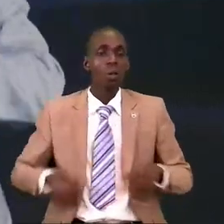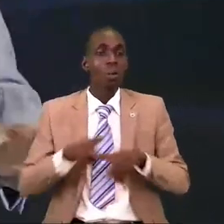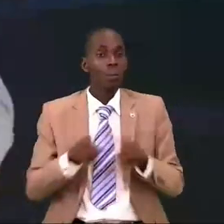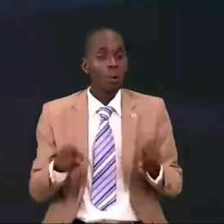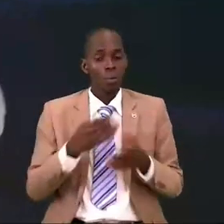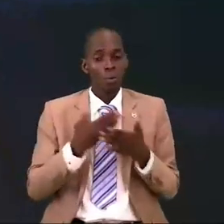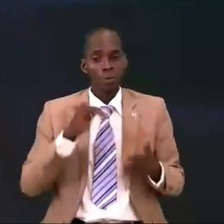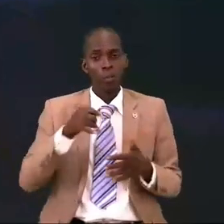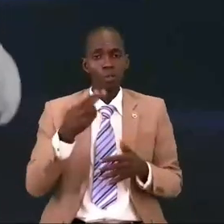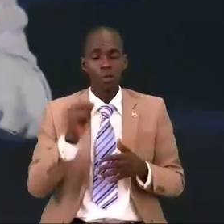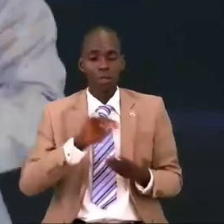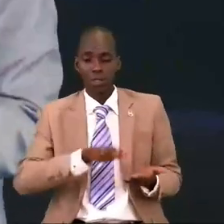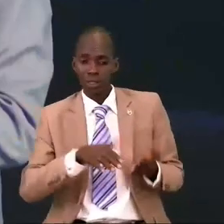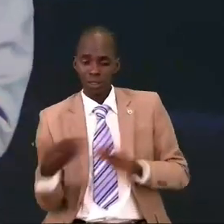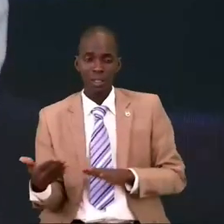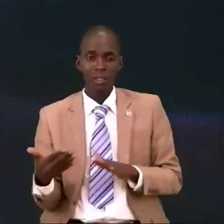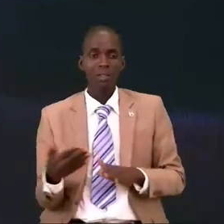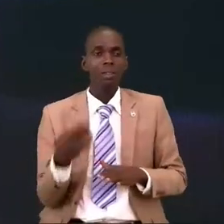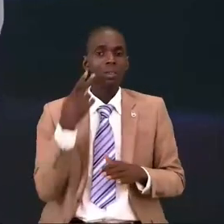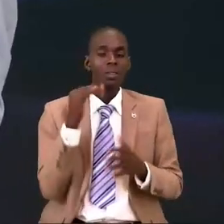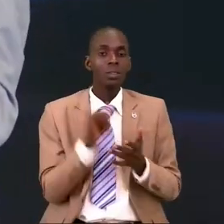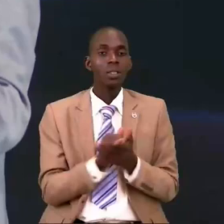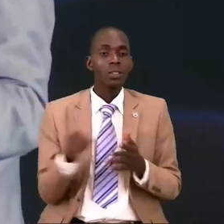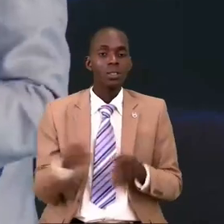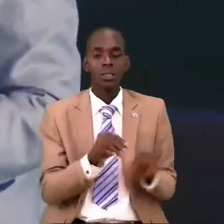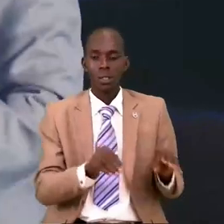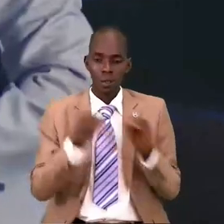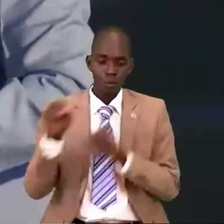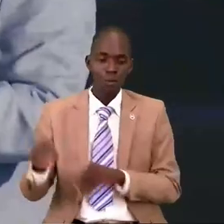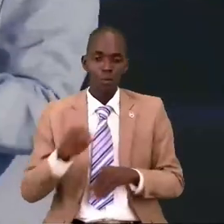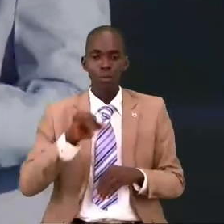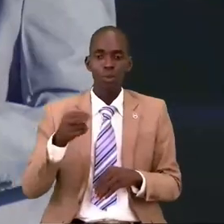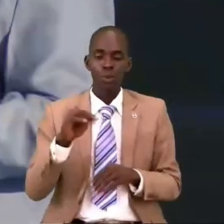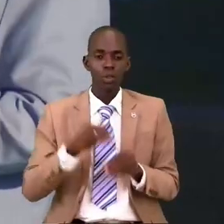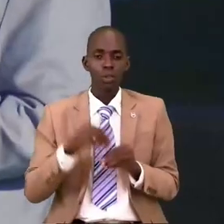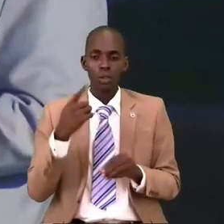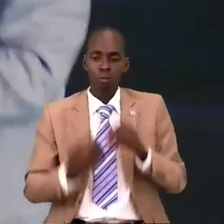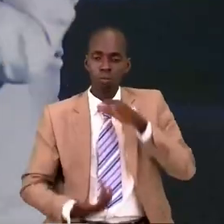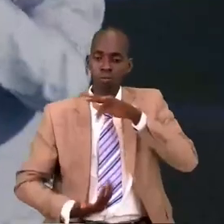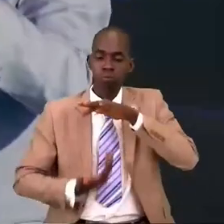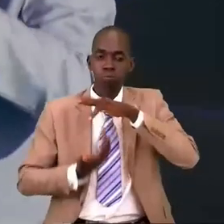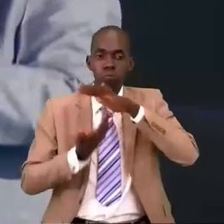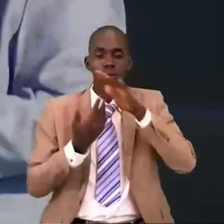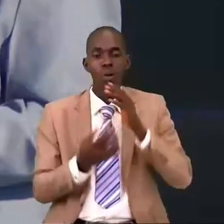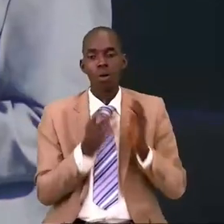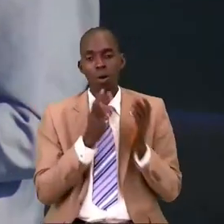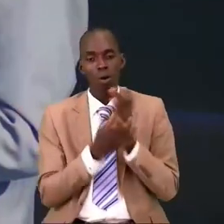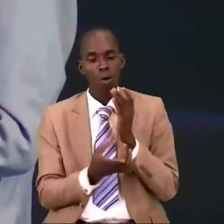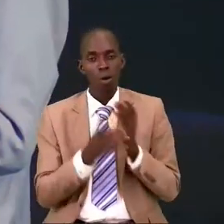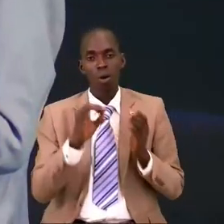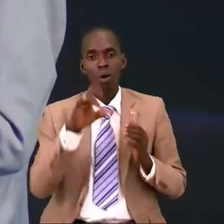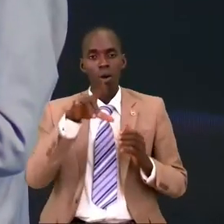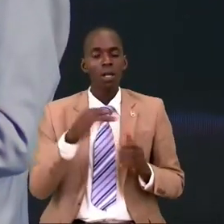on l'a jeté dans une huile bouillante, mais il a survécu. Tous ses ministres, tous ses apôtres, ils devaient cultiver